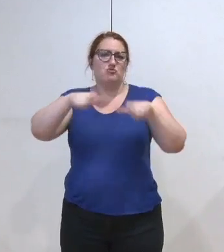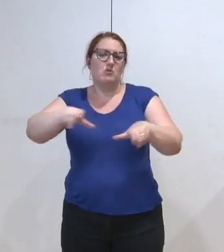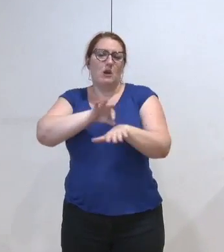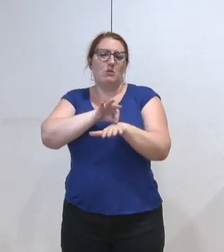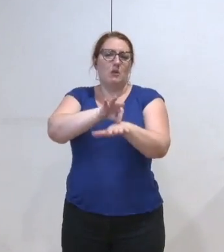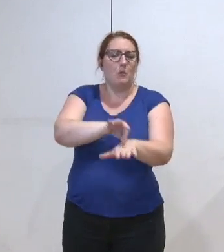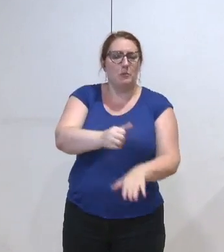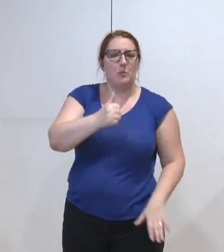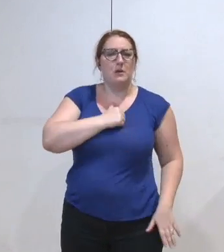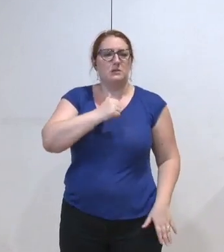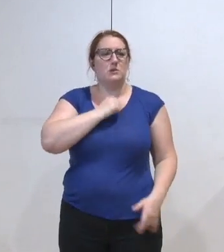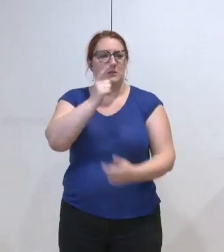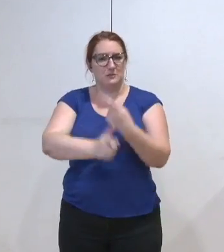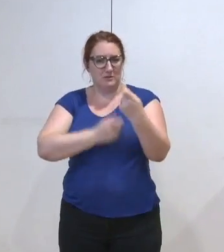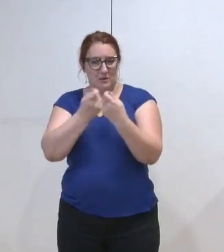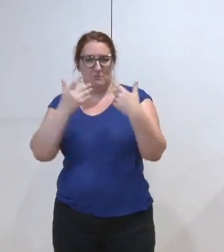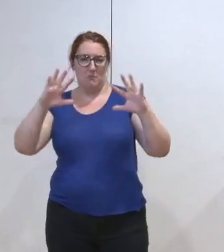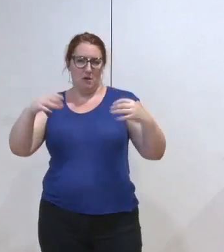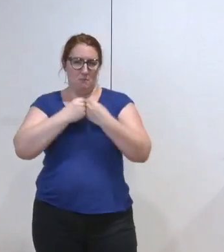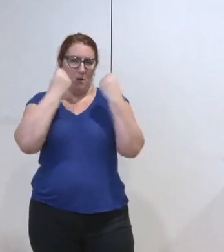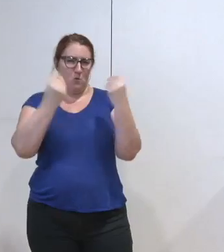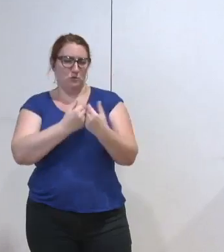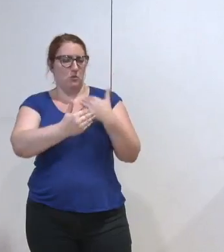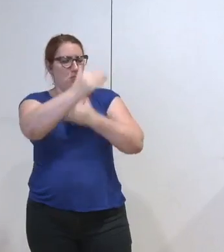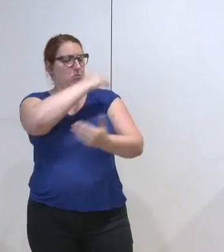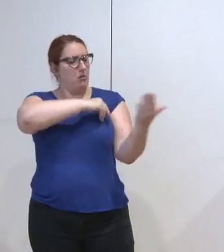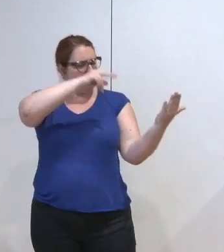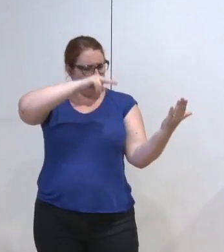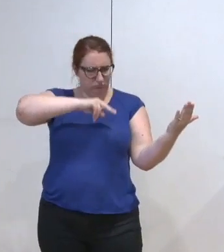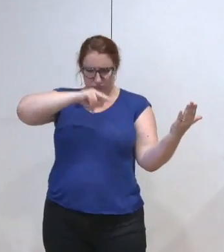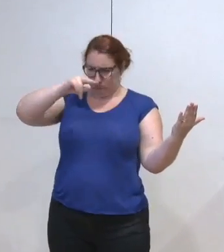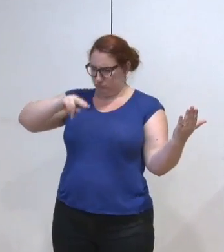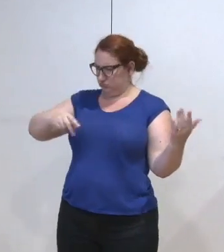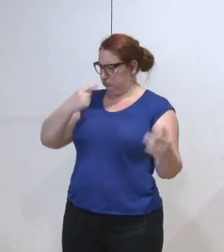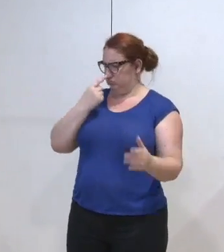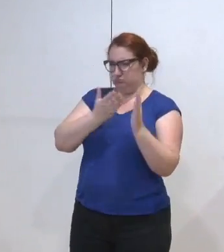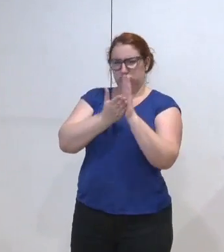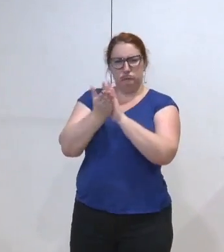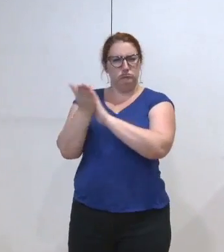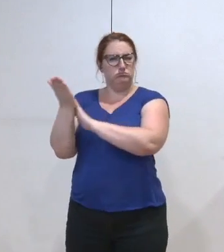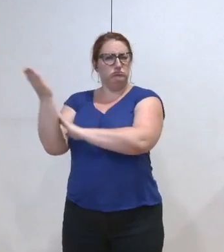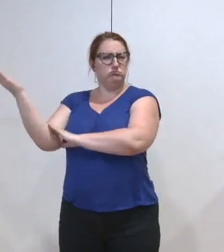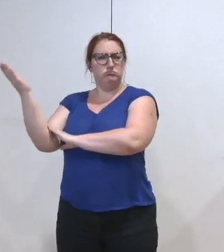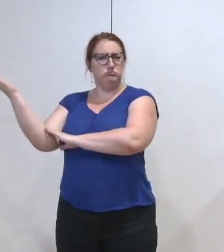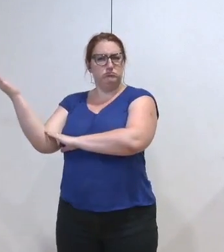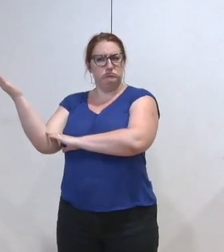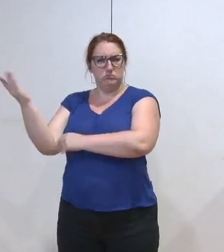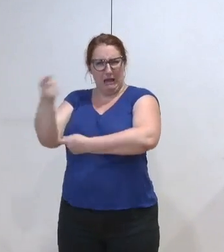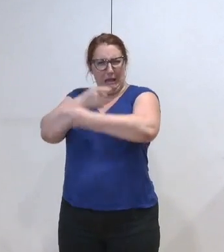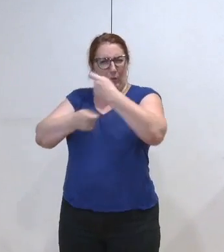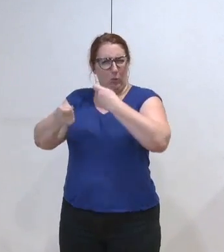malheureusement à la lecture de votre plan on quitte rapidement le terrain de l'action sociale qui est celui de l'économie